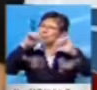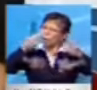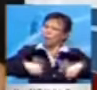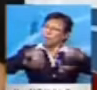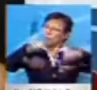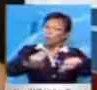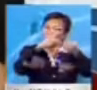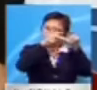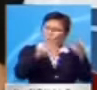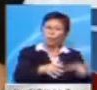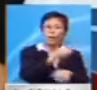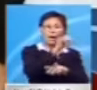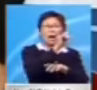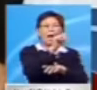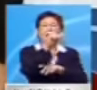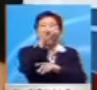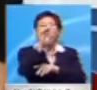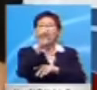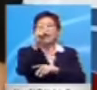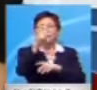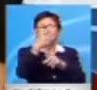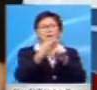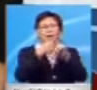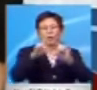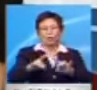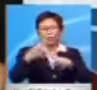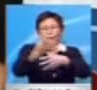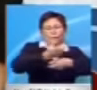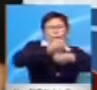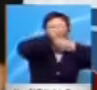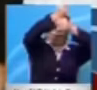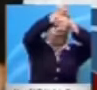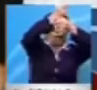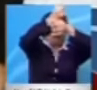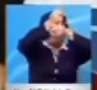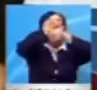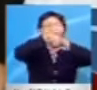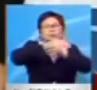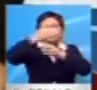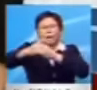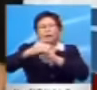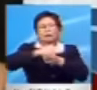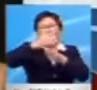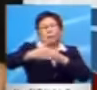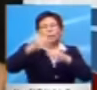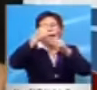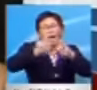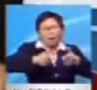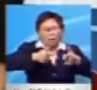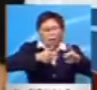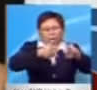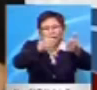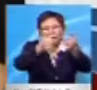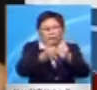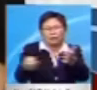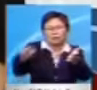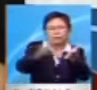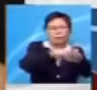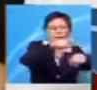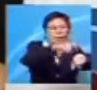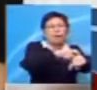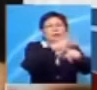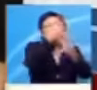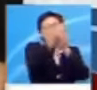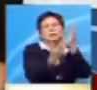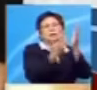Craig Alexander dari Australia muncul juara kategori lelaki profesional selepas menamatkan cabaran larian dengan catatan masa